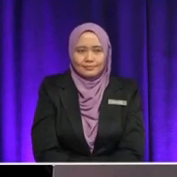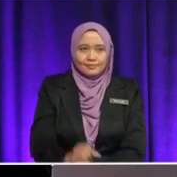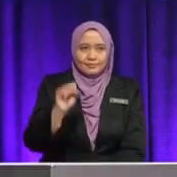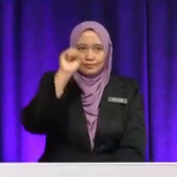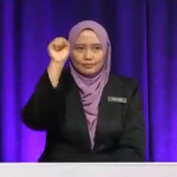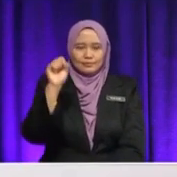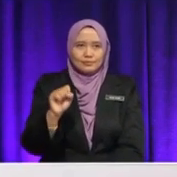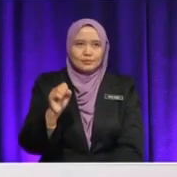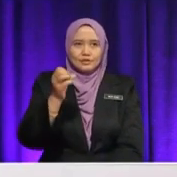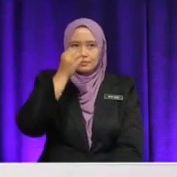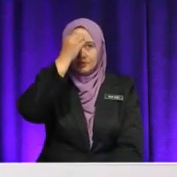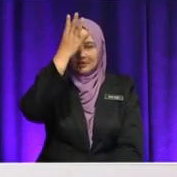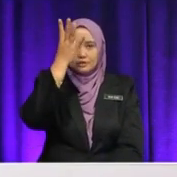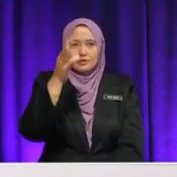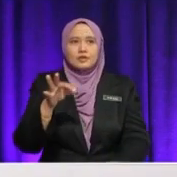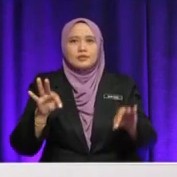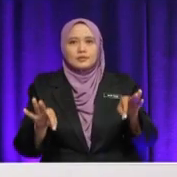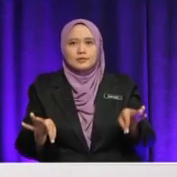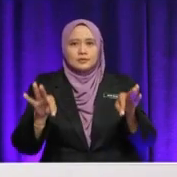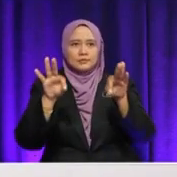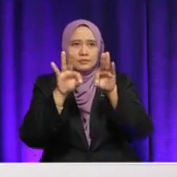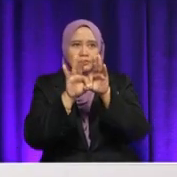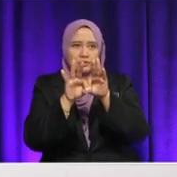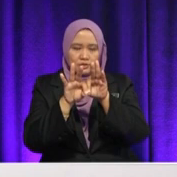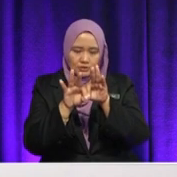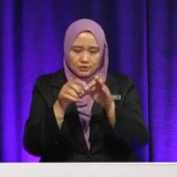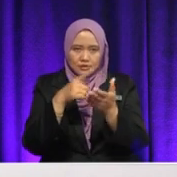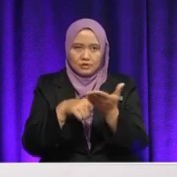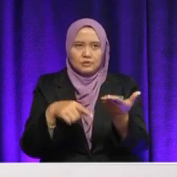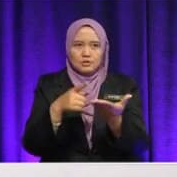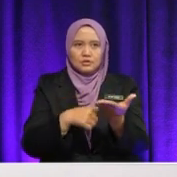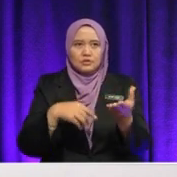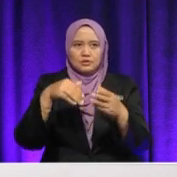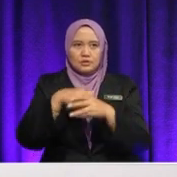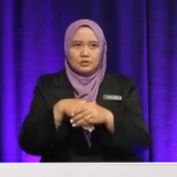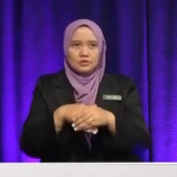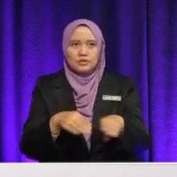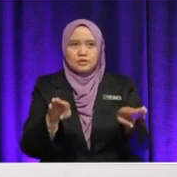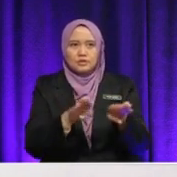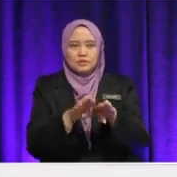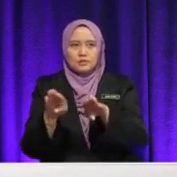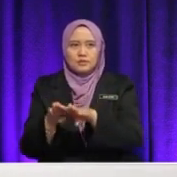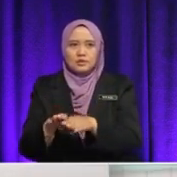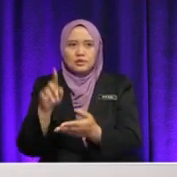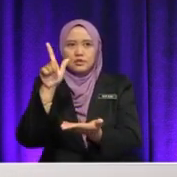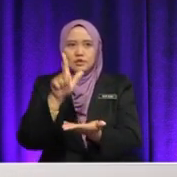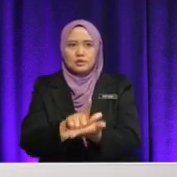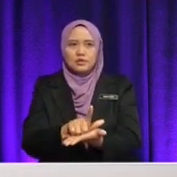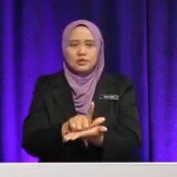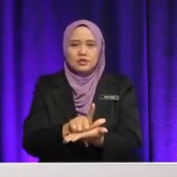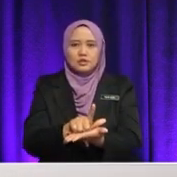Uraikan untuk pengetahuan naik ke mall dan murid-murid dalam kalian steady luasannya Apabila